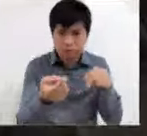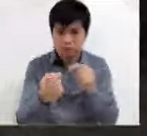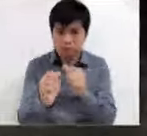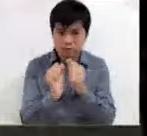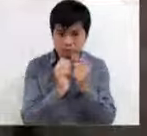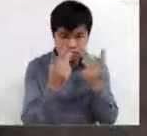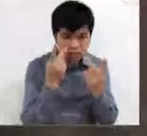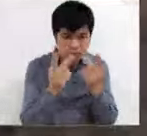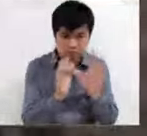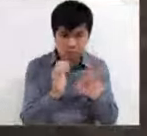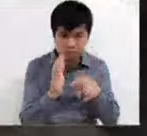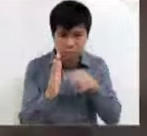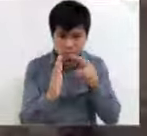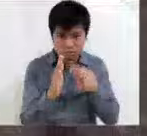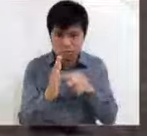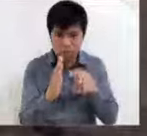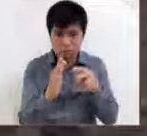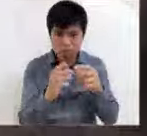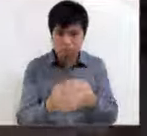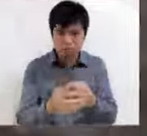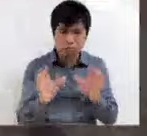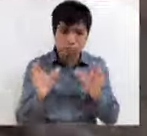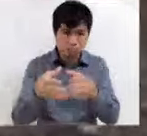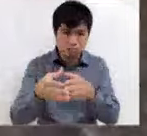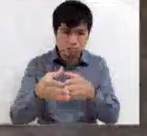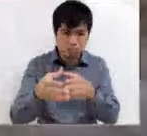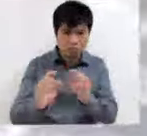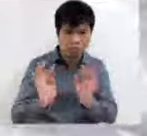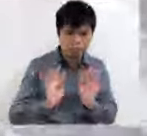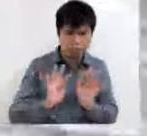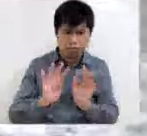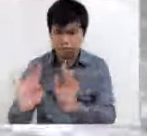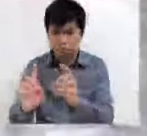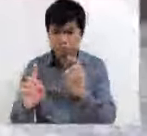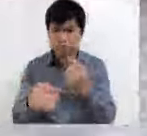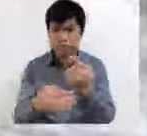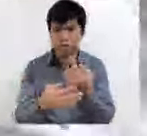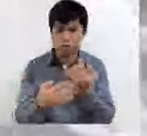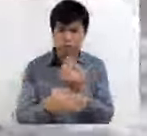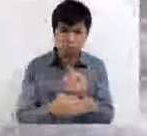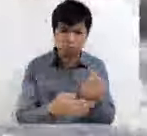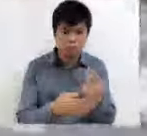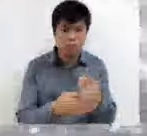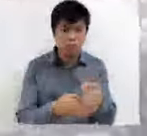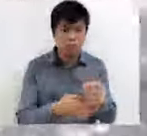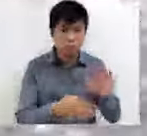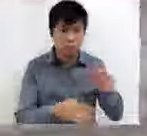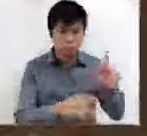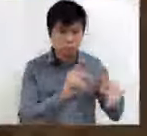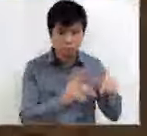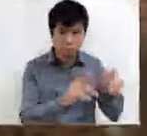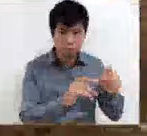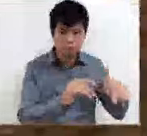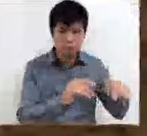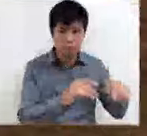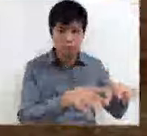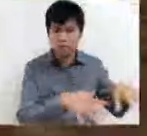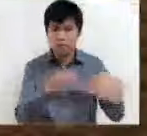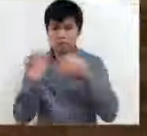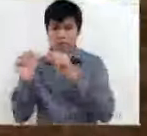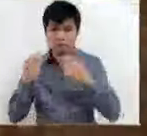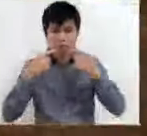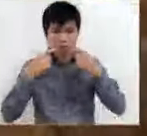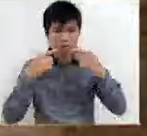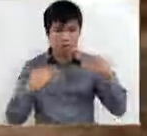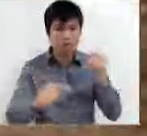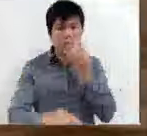ng Gaza. Nitong linggo lang nang palikasin ng mga residente roon matapos si anunsyo ng Israel na lulusubin na rin nila